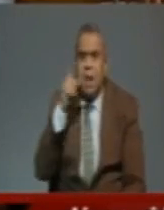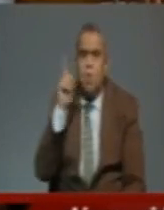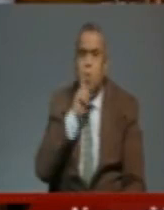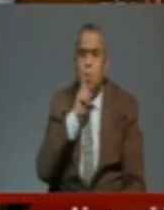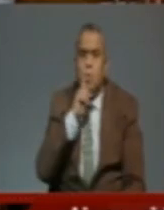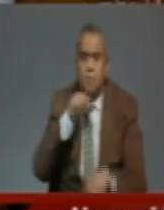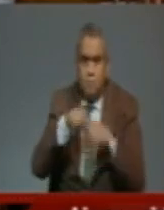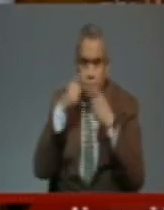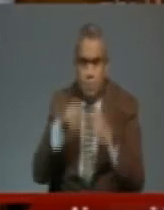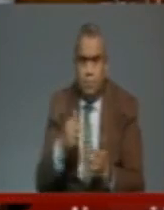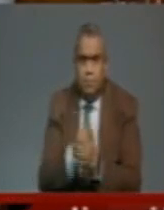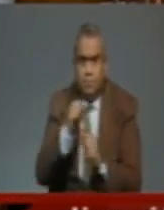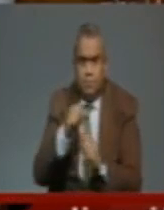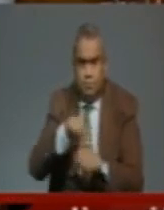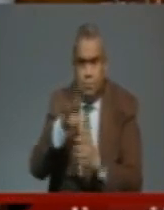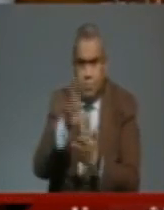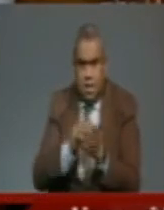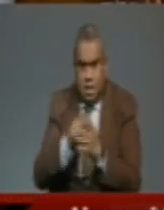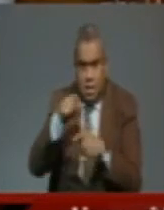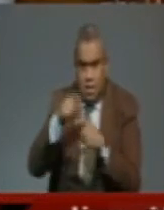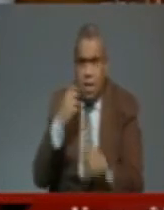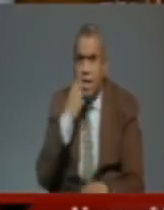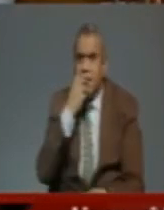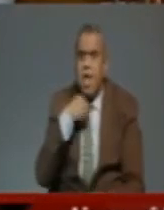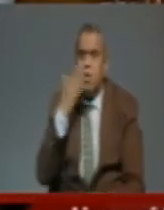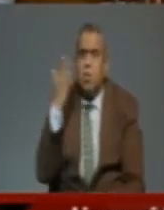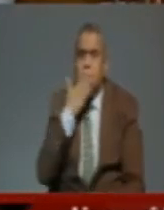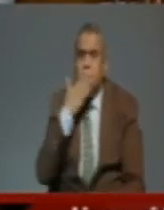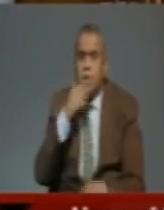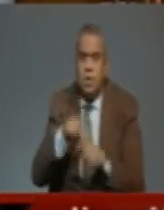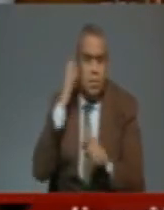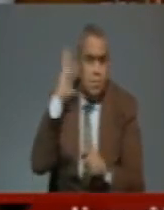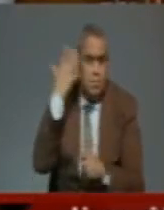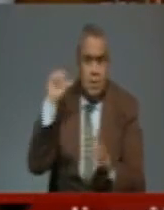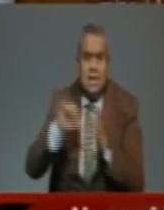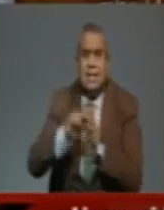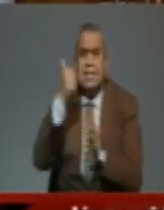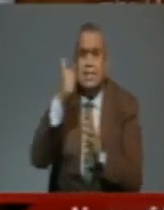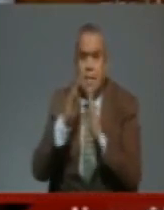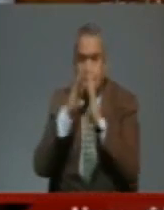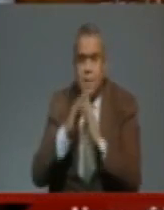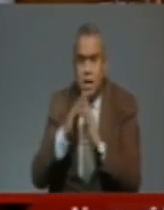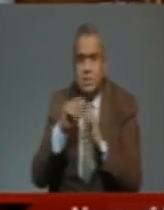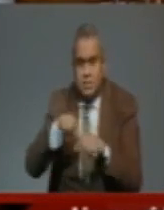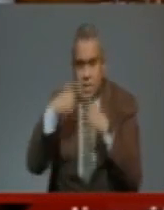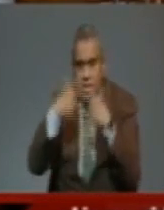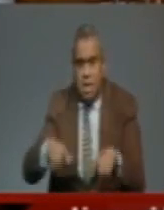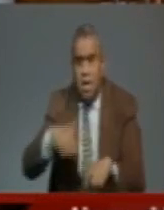ده يا فندم بيبدا من ميناء جرجوب احدث الموانئ المصريه على البحر